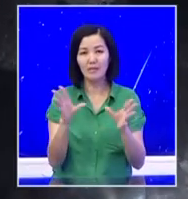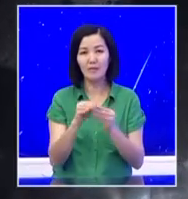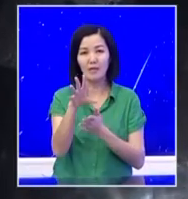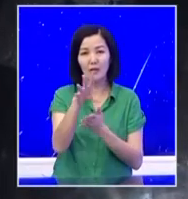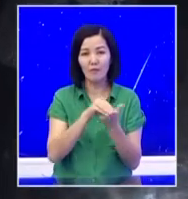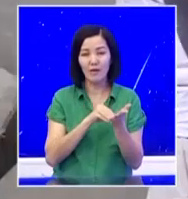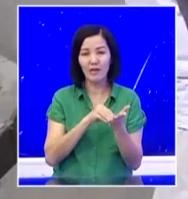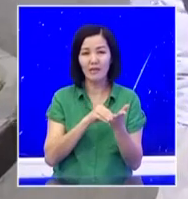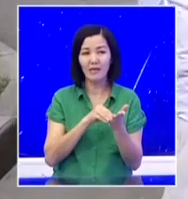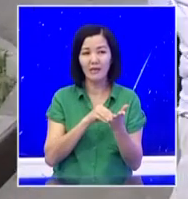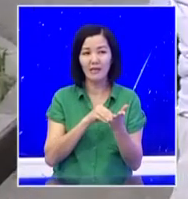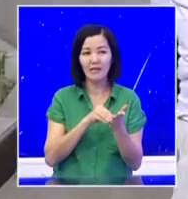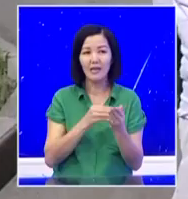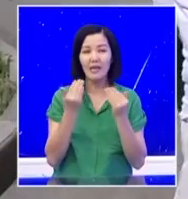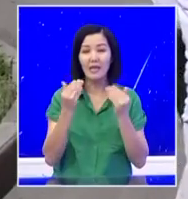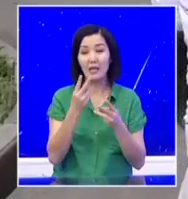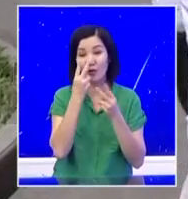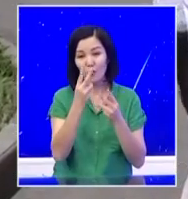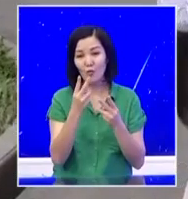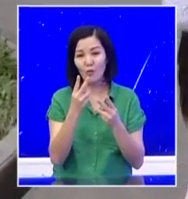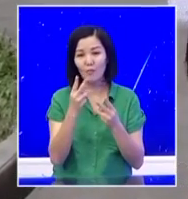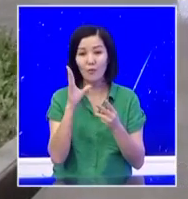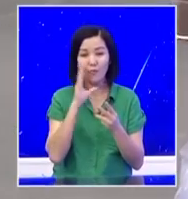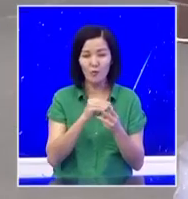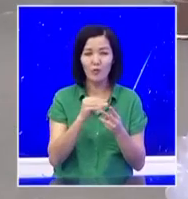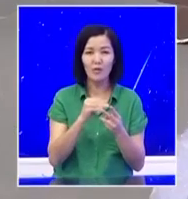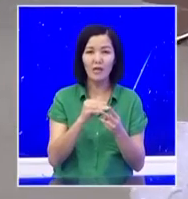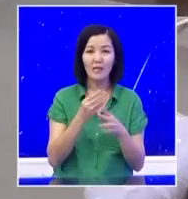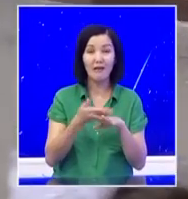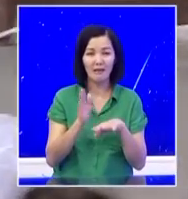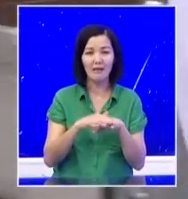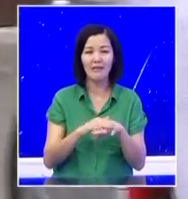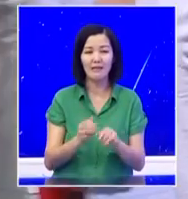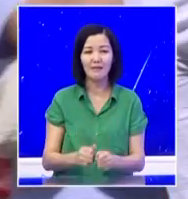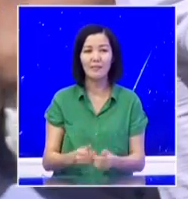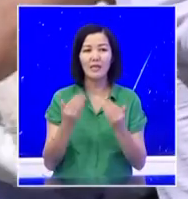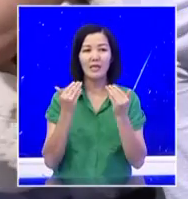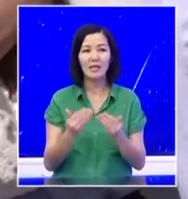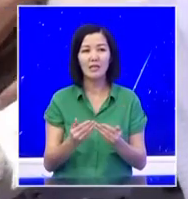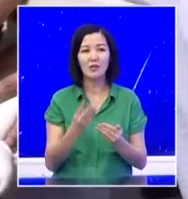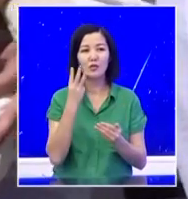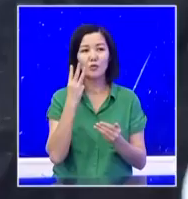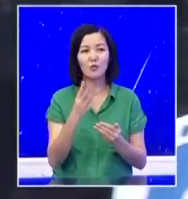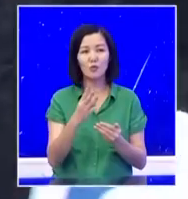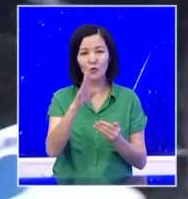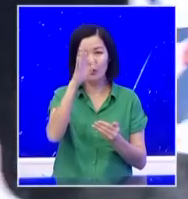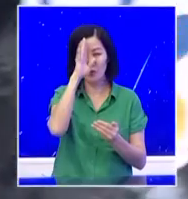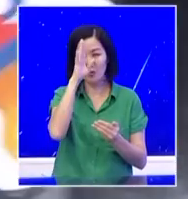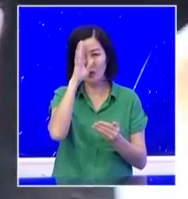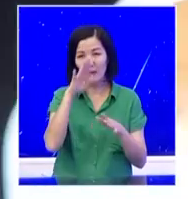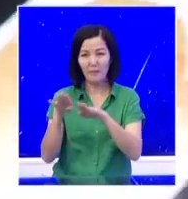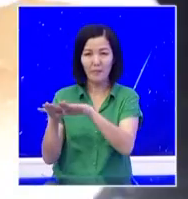іспетті сәбилерді енді-енді ажырата бастаған, оңай емес екенін айтады. Ендіше үш тамшы су сияқты